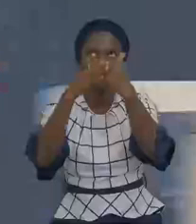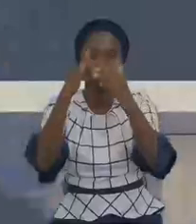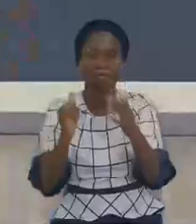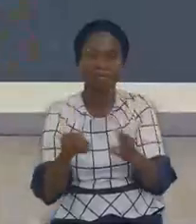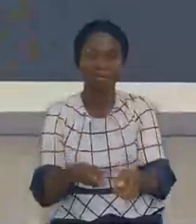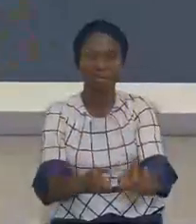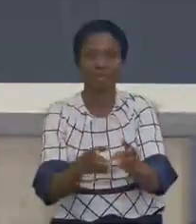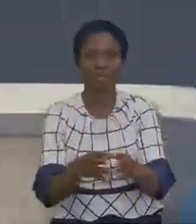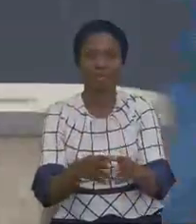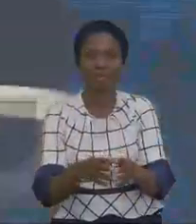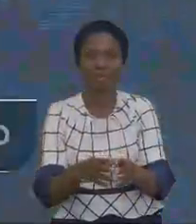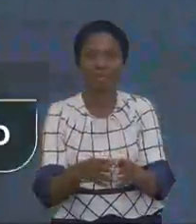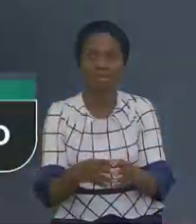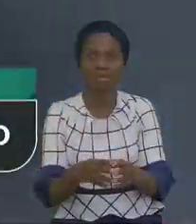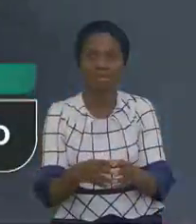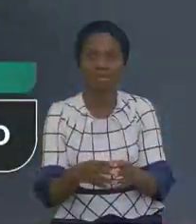sur